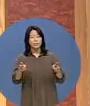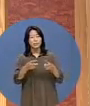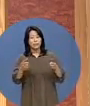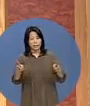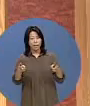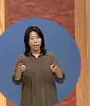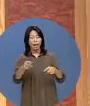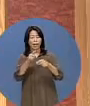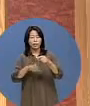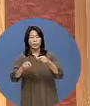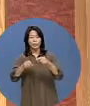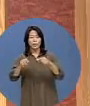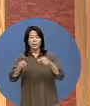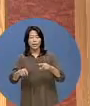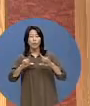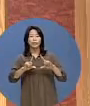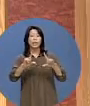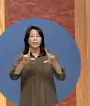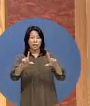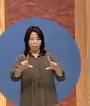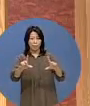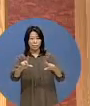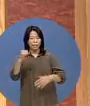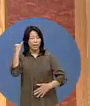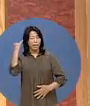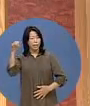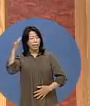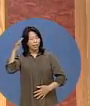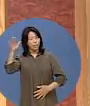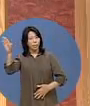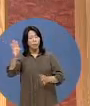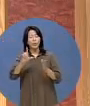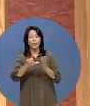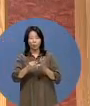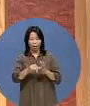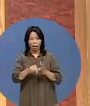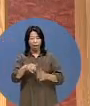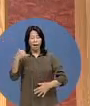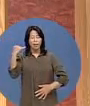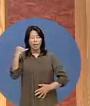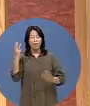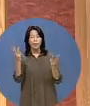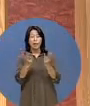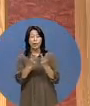えしています。ご意見ご希望がございましたら電話